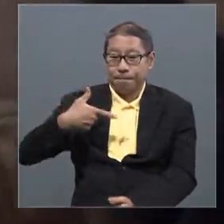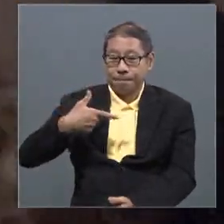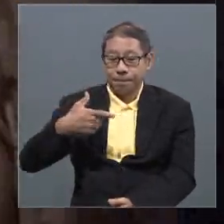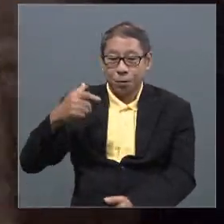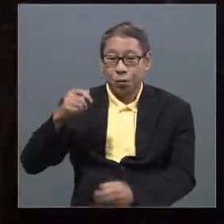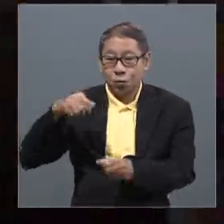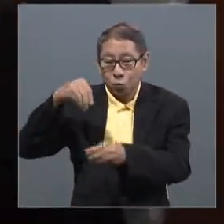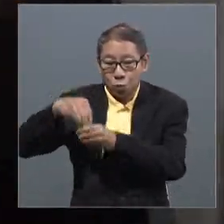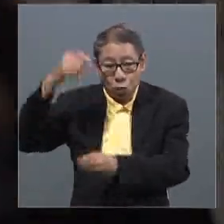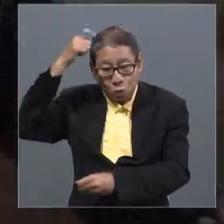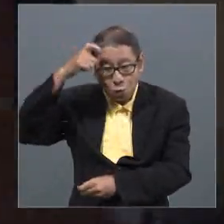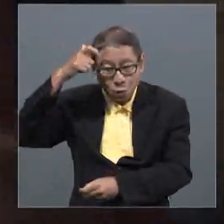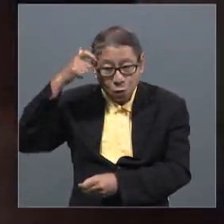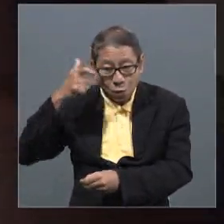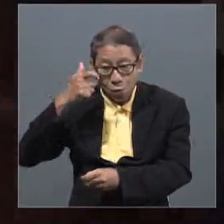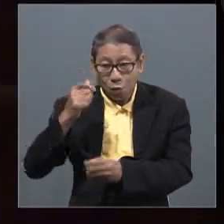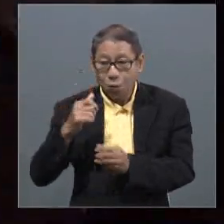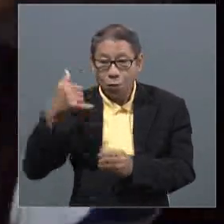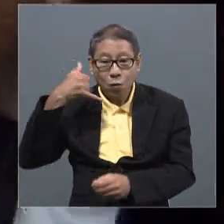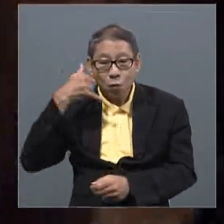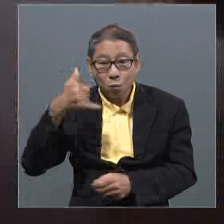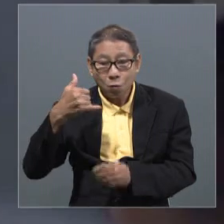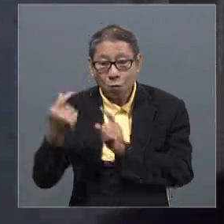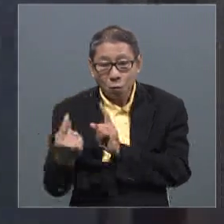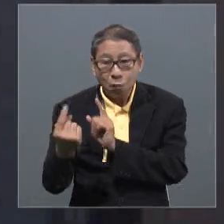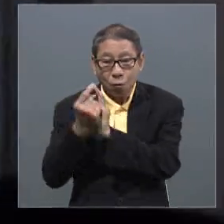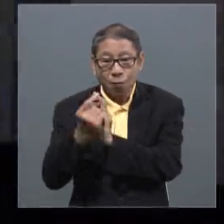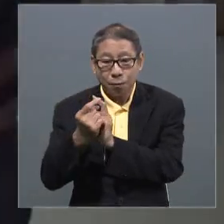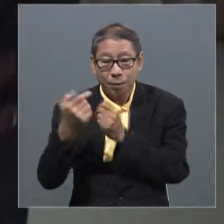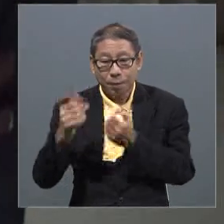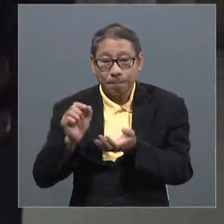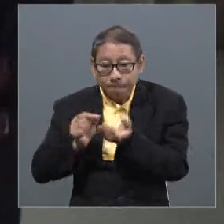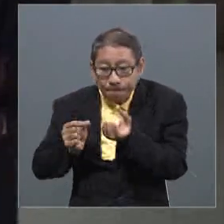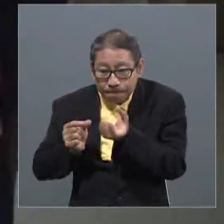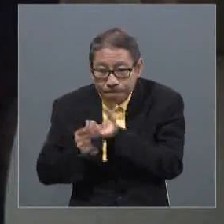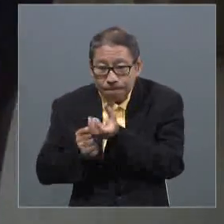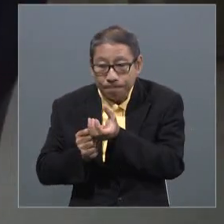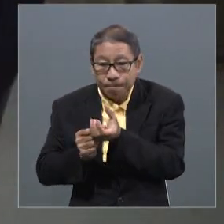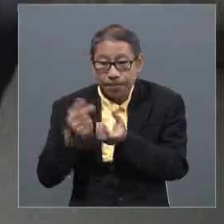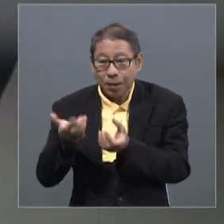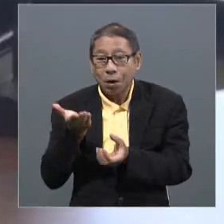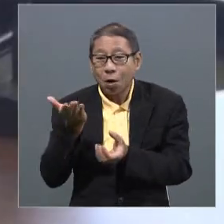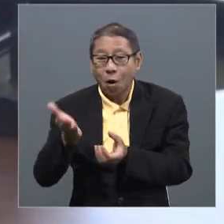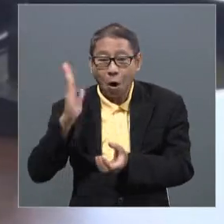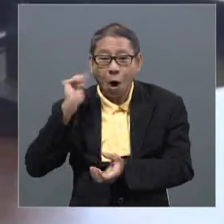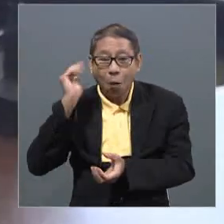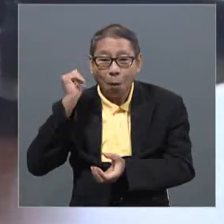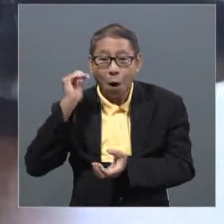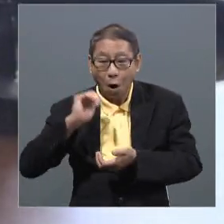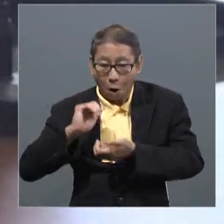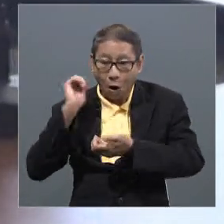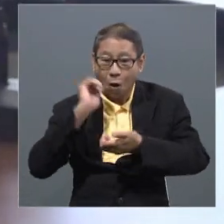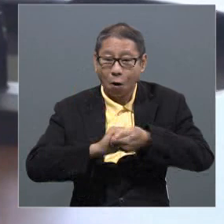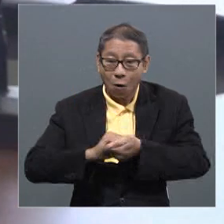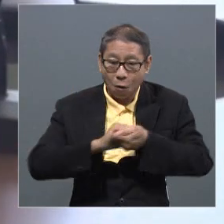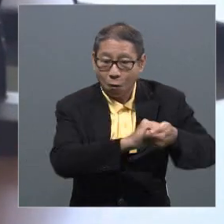เมียนมาร์แล้วก็มาติดต่อเธอให้ช่วยหาจุดติดตั้ง simboxนะะเธอก็เลยไปขอให้พ่อเนี่ยมาช่วยอีกทีนึงพ่อ